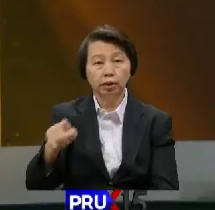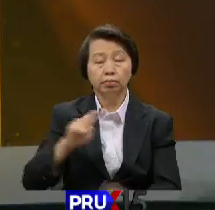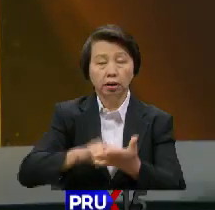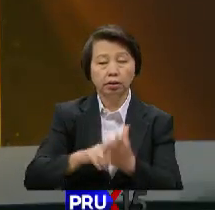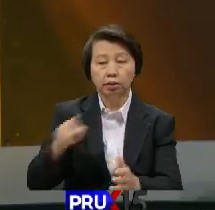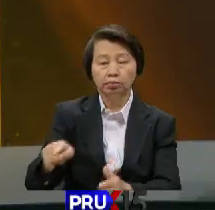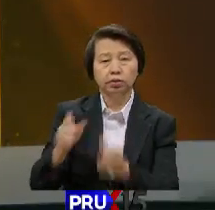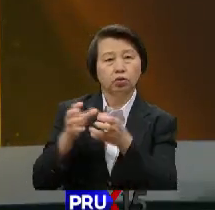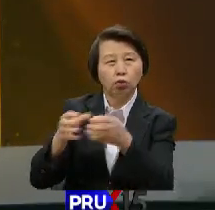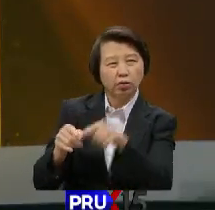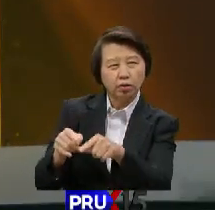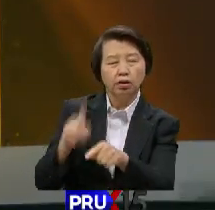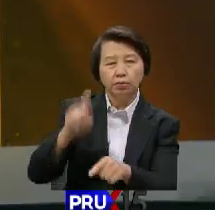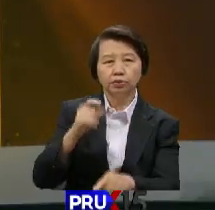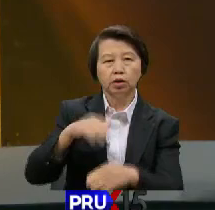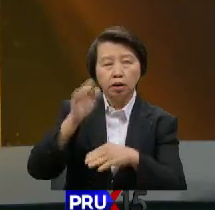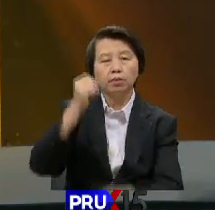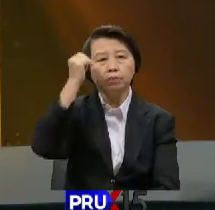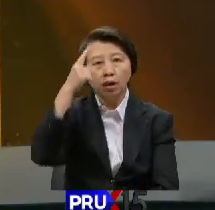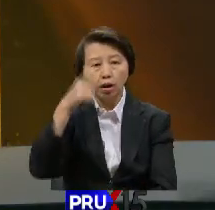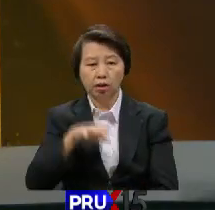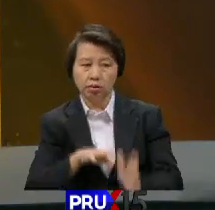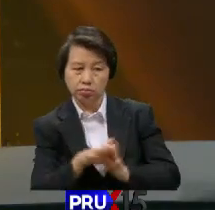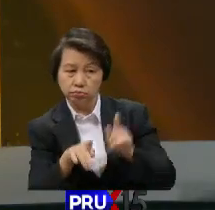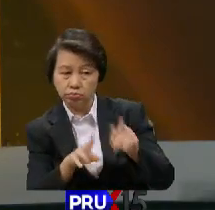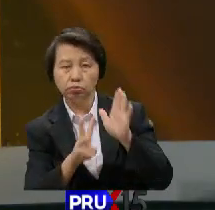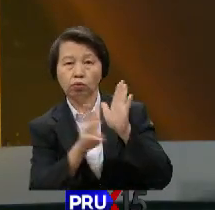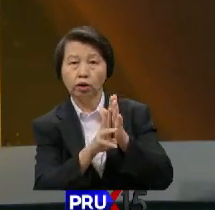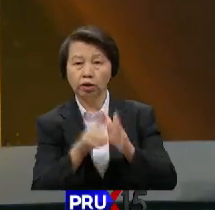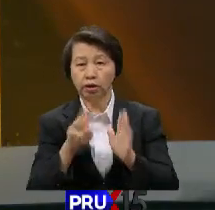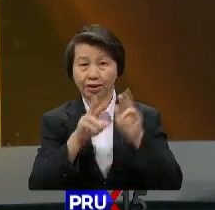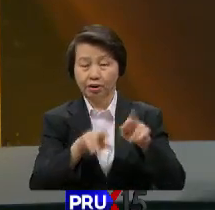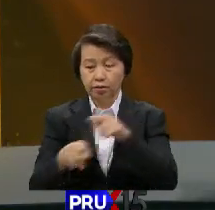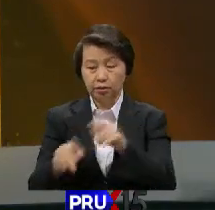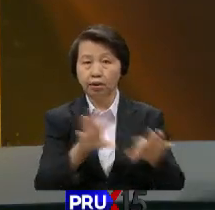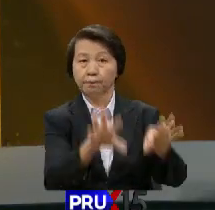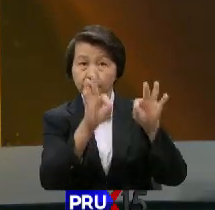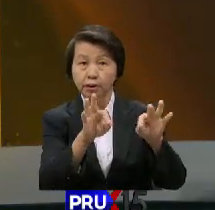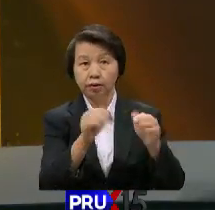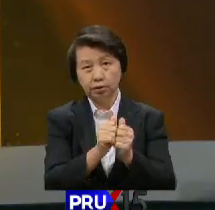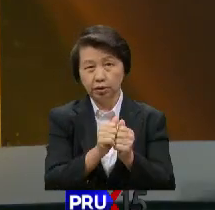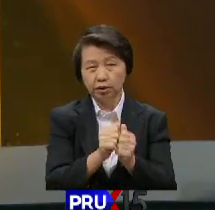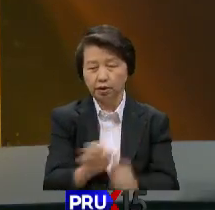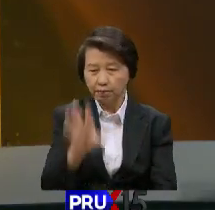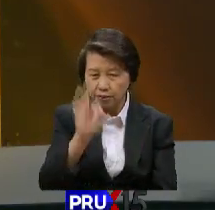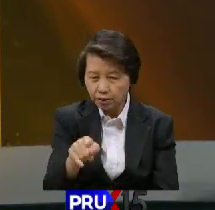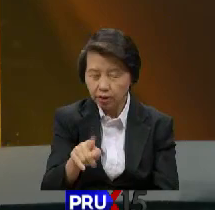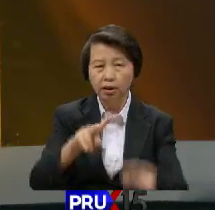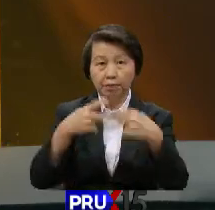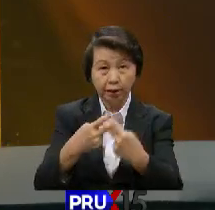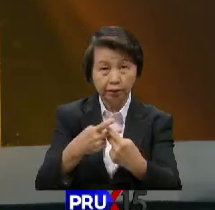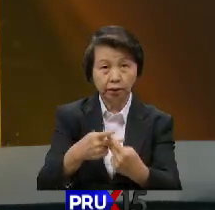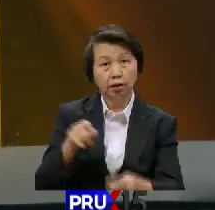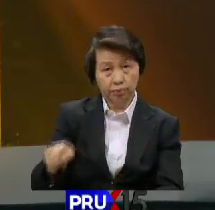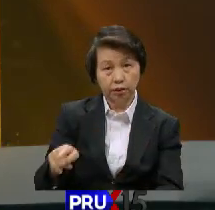Paham Apakah prestasi wakil rakyat mereka pilih Adakah dengan memilih pasti